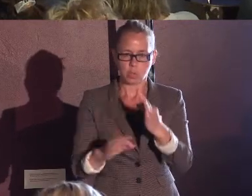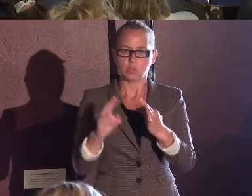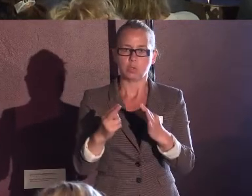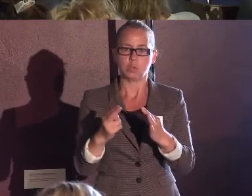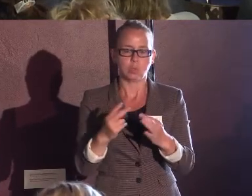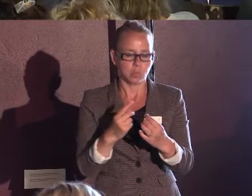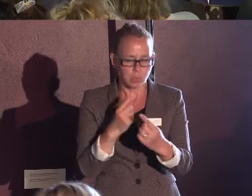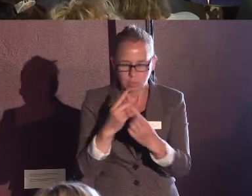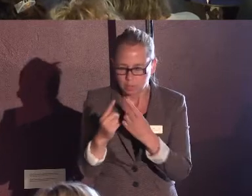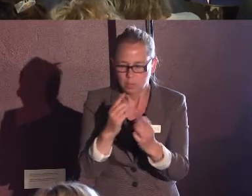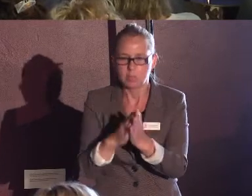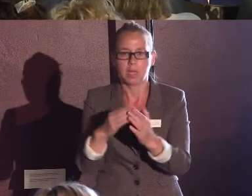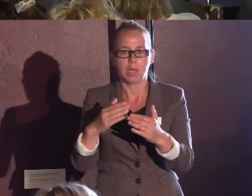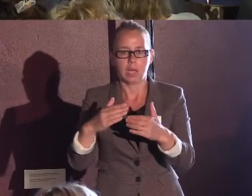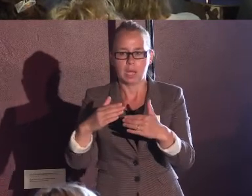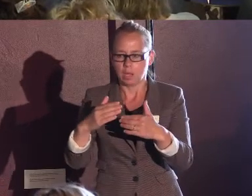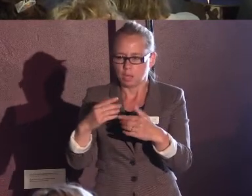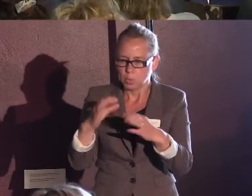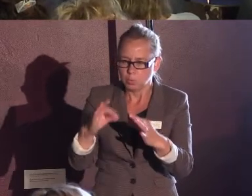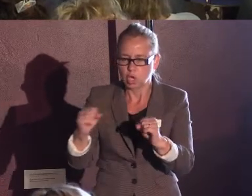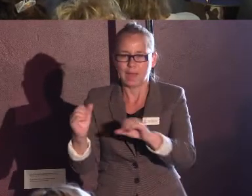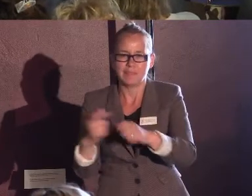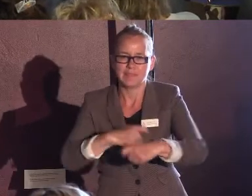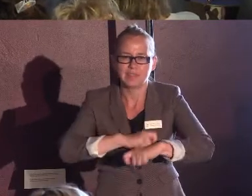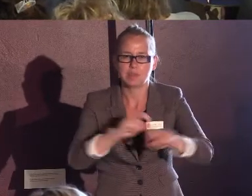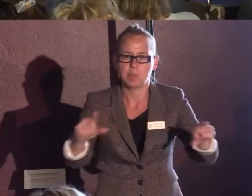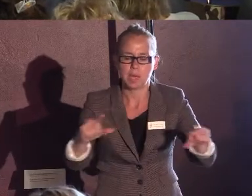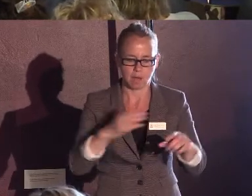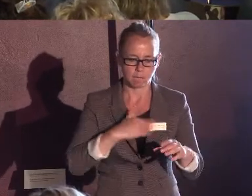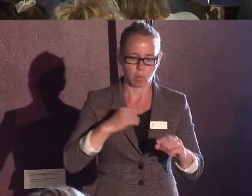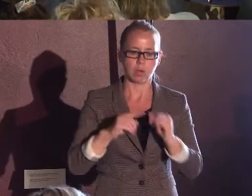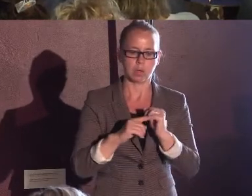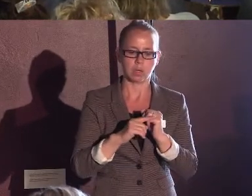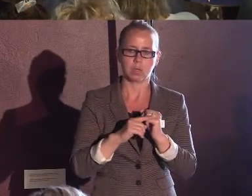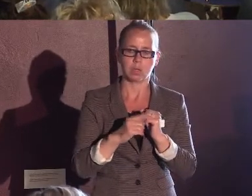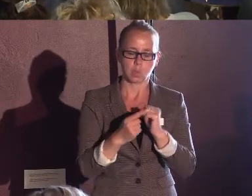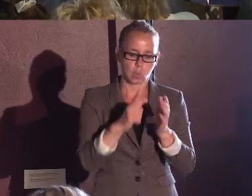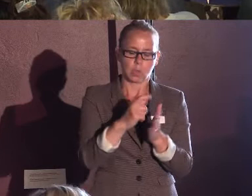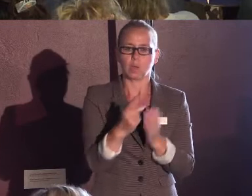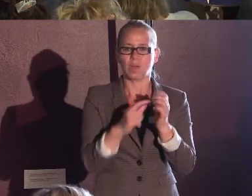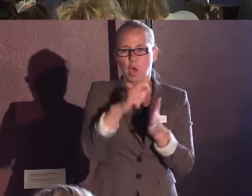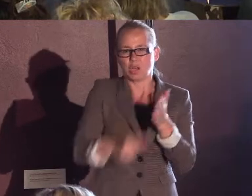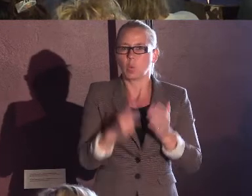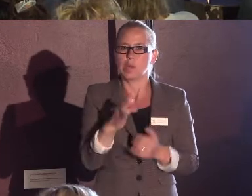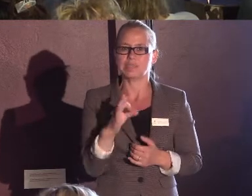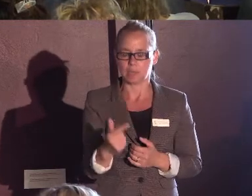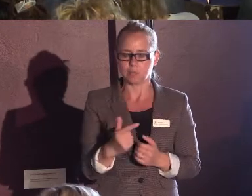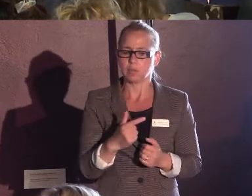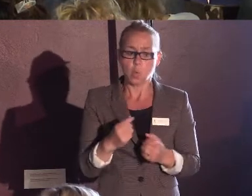Jazeera för att se en distribution kring de här koncepten. Och spelen har